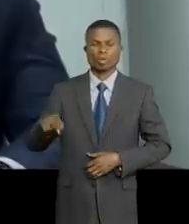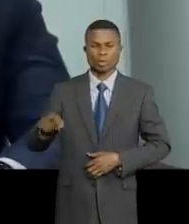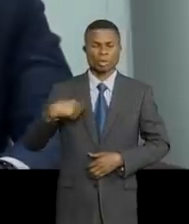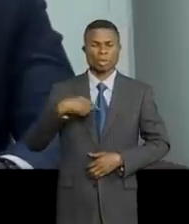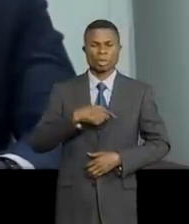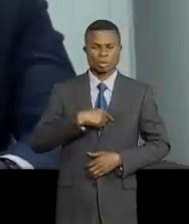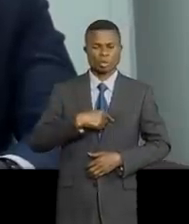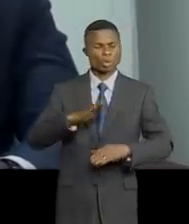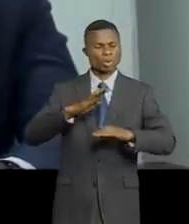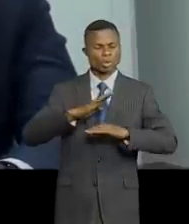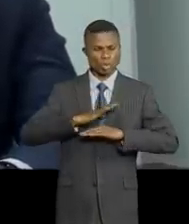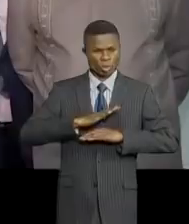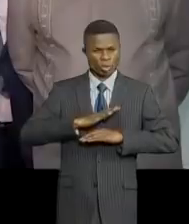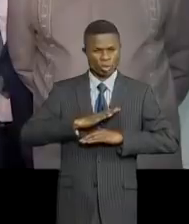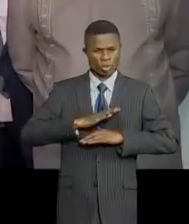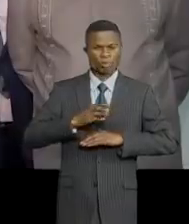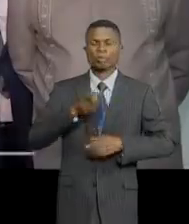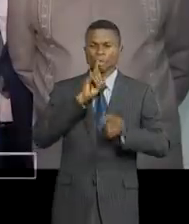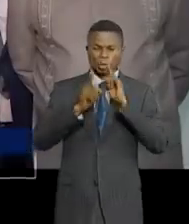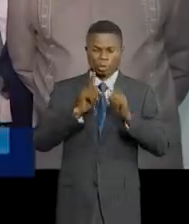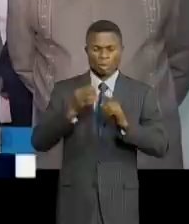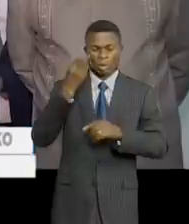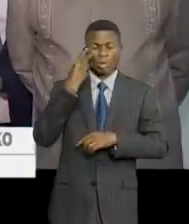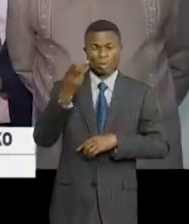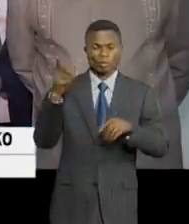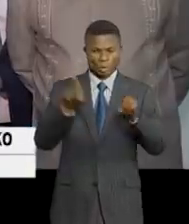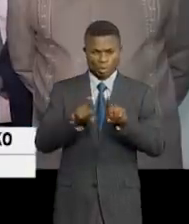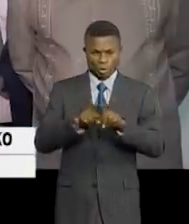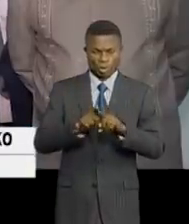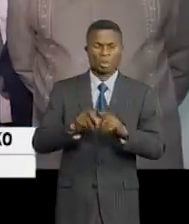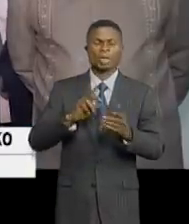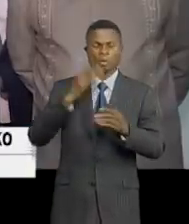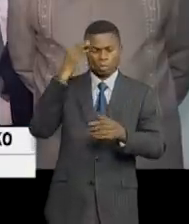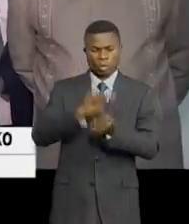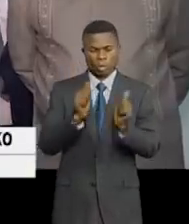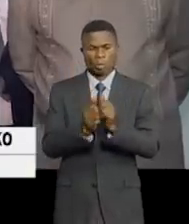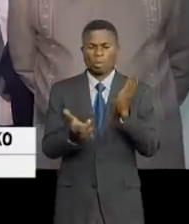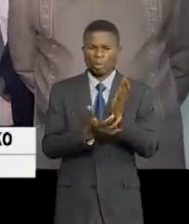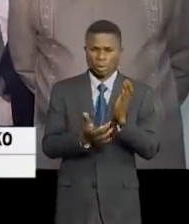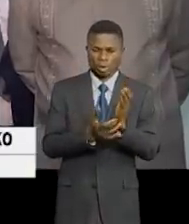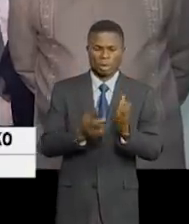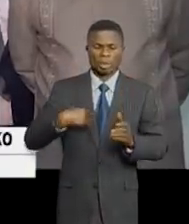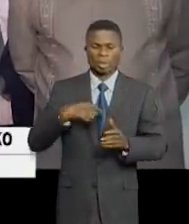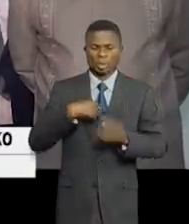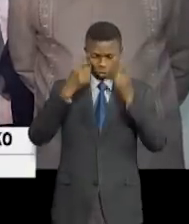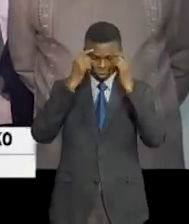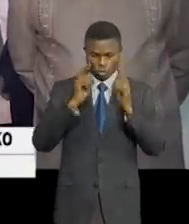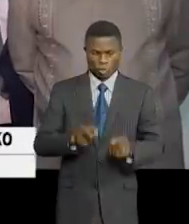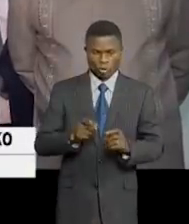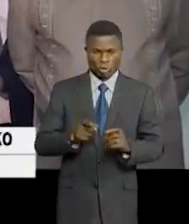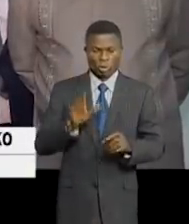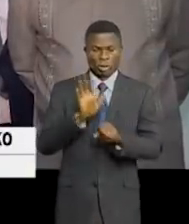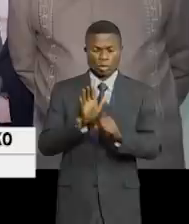sommes très satisfaits parce que nous convergeons. Nous avons la même vision sur le plan des stratégies et nous tenons à ce que ces